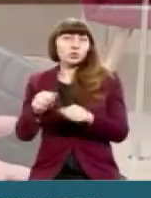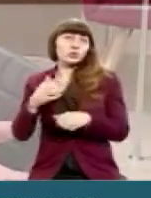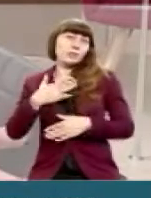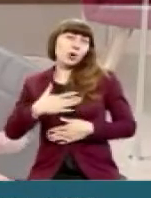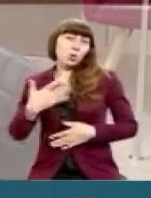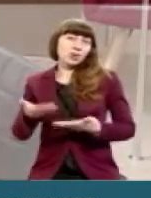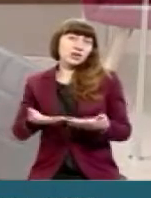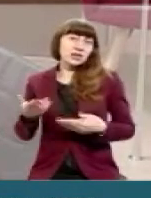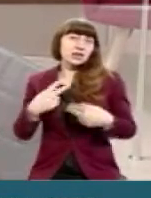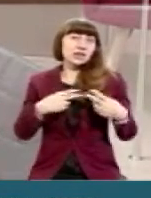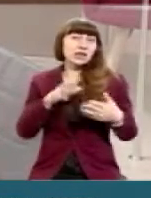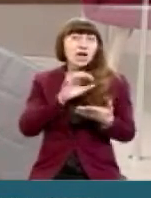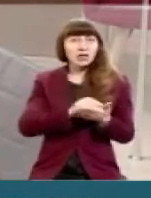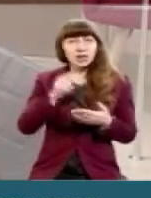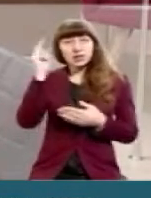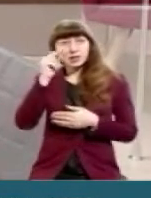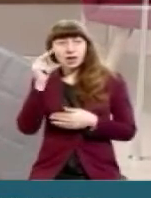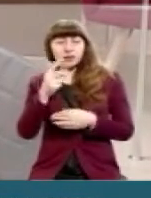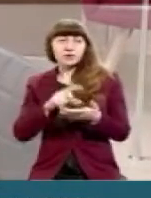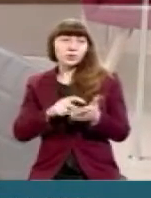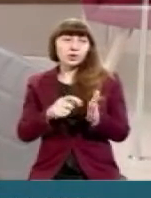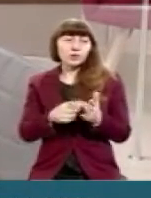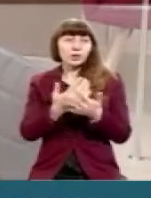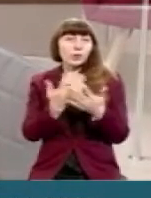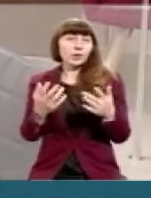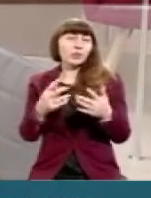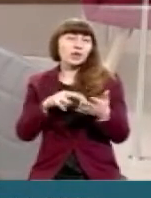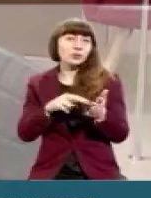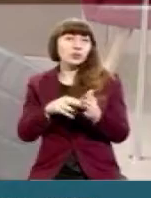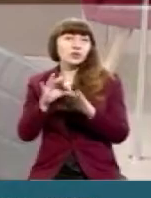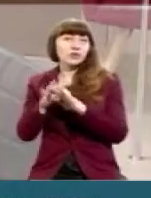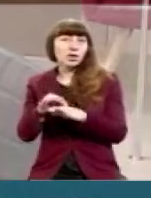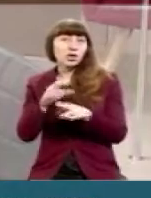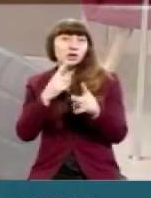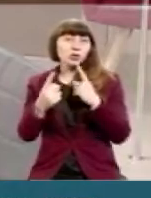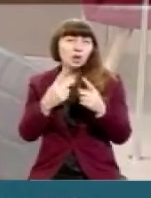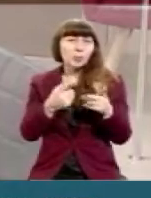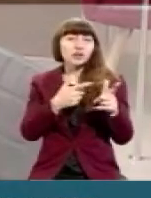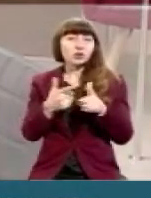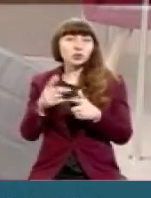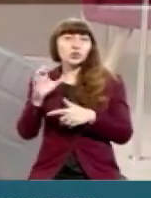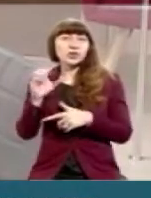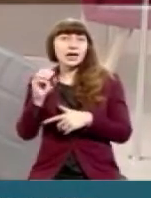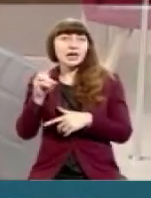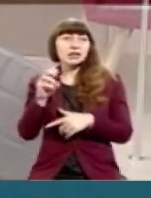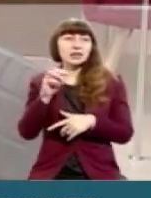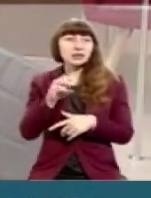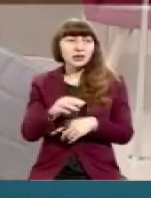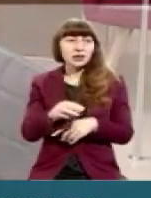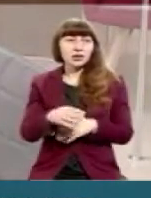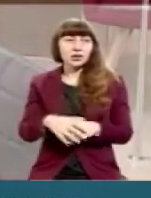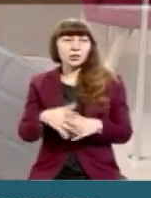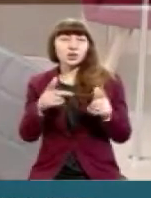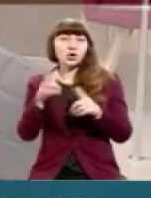идти на занятия. Также в этом кабинете мы планируем проводить консультации по подготовке к единому национальному тестированию, по подготовке